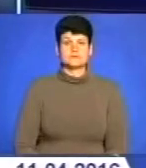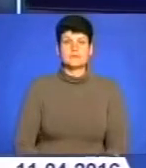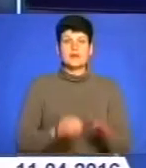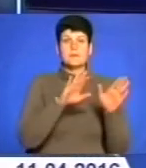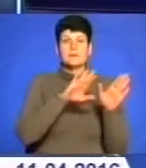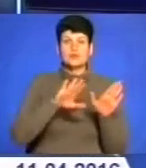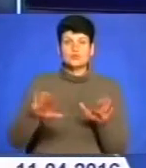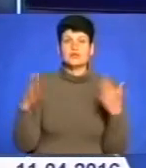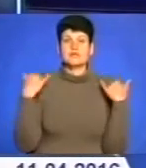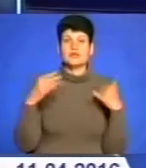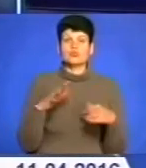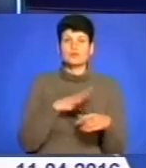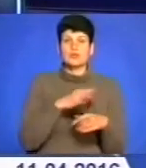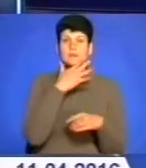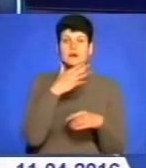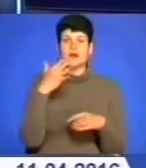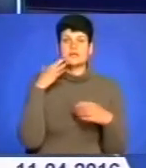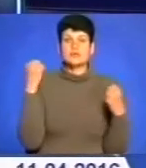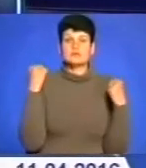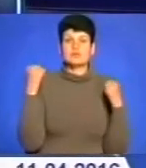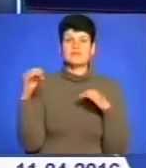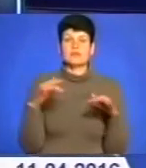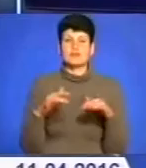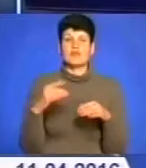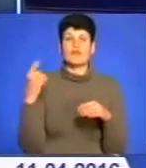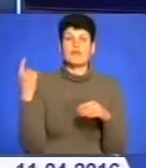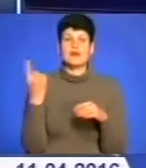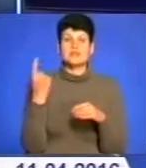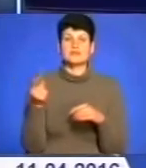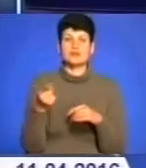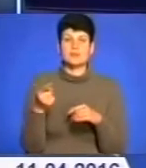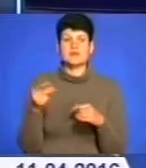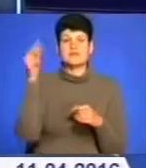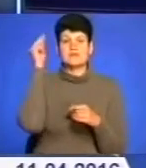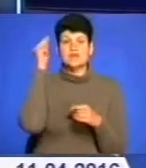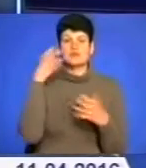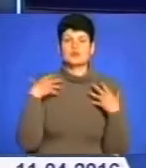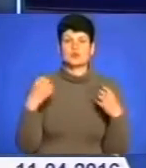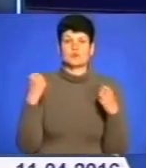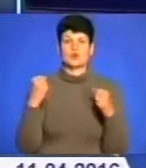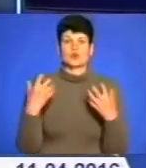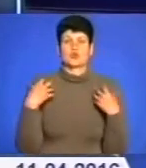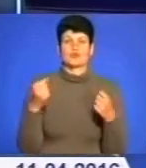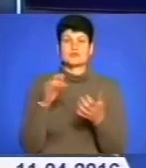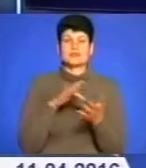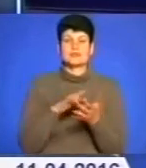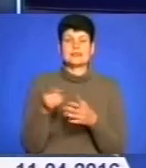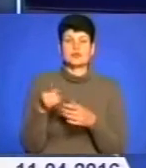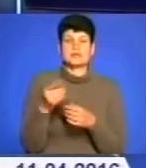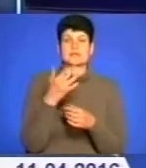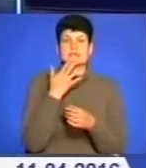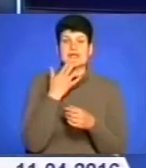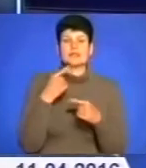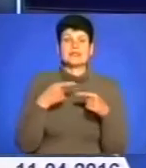Минулі вихідні були багаті на спортивні події. Вперше у Тернополі, у навчальному спортивно-оздоровчому центрі Тернопільського національного